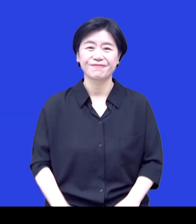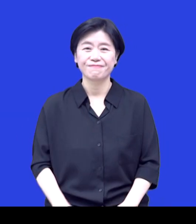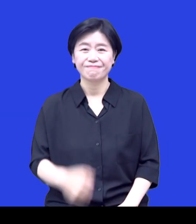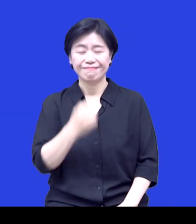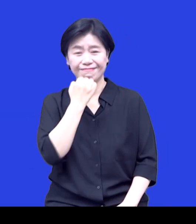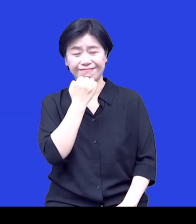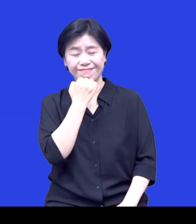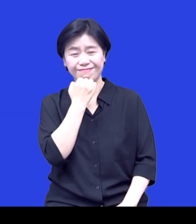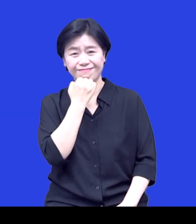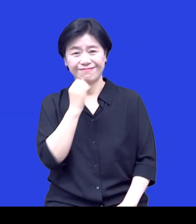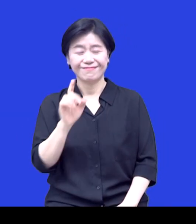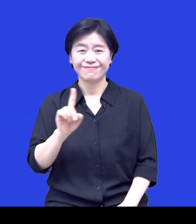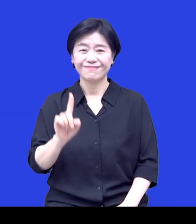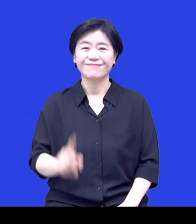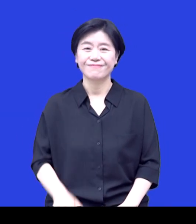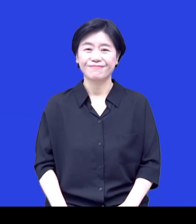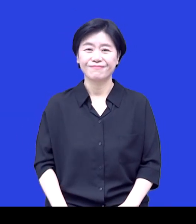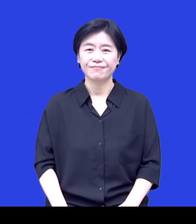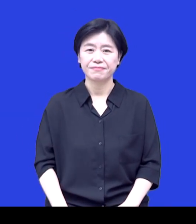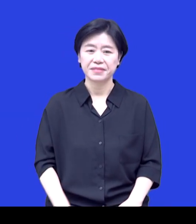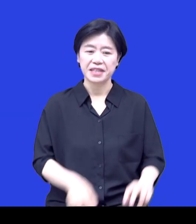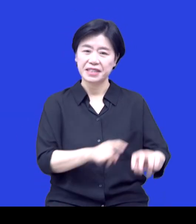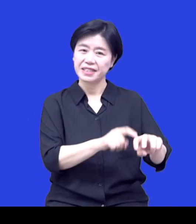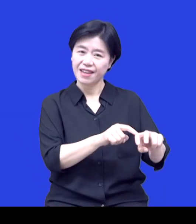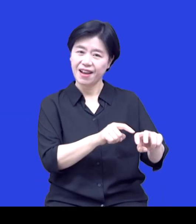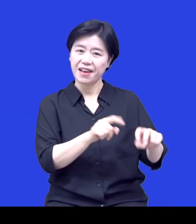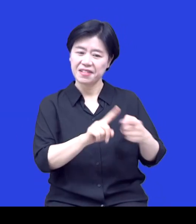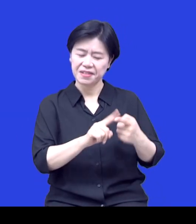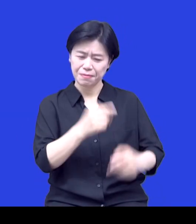이게 원래 이렇게 의자에게도 겸손하시죠.